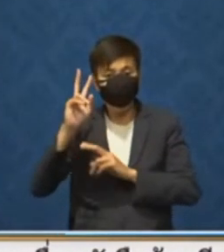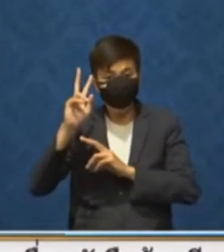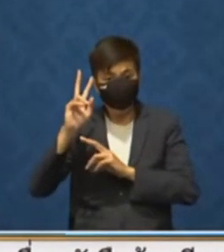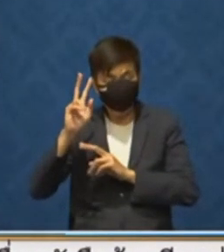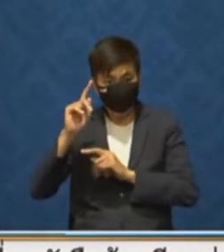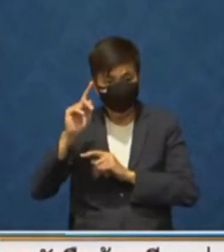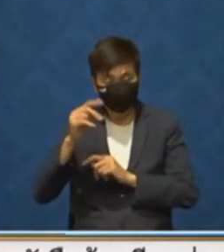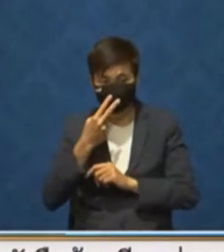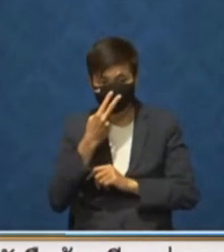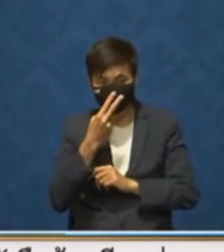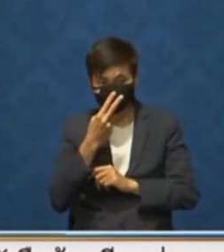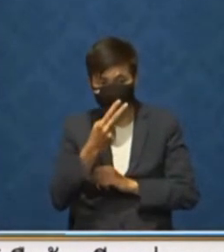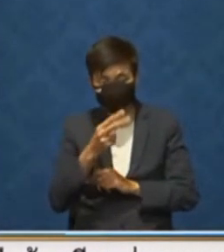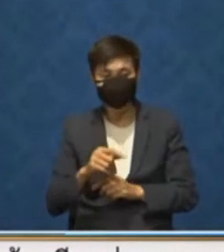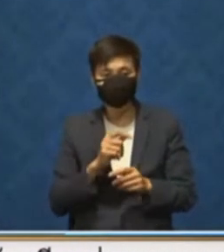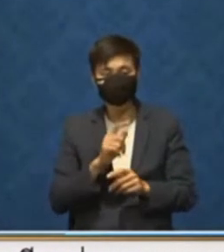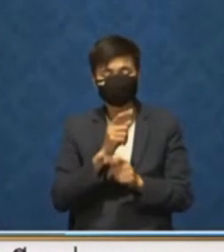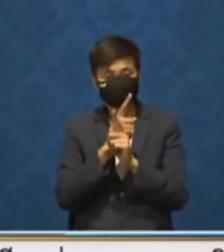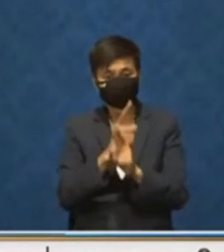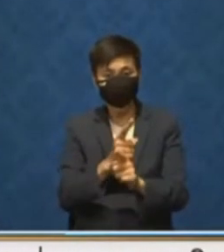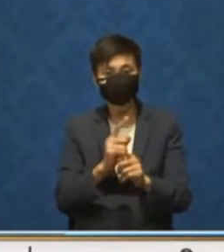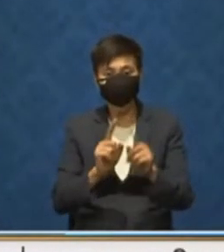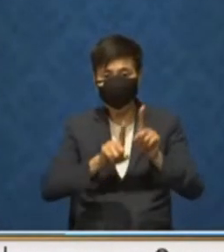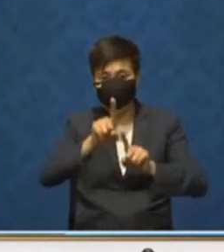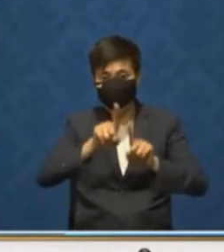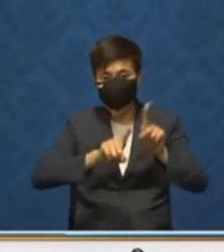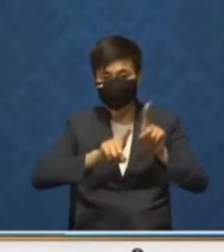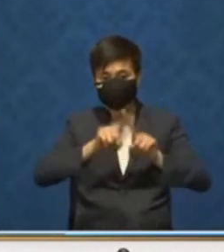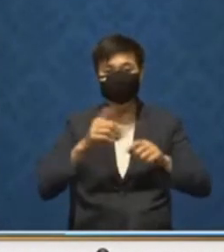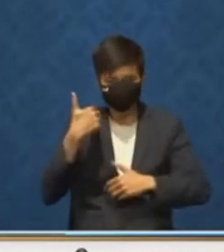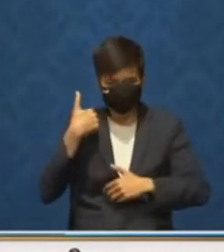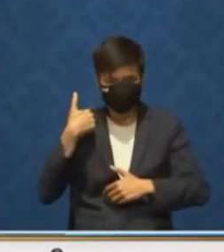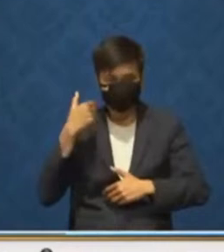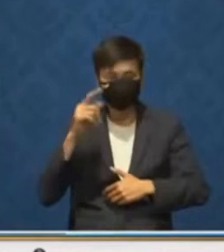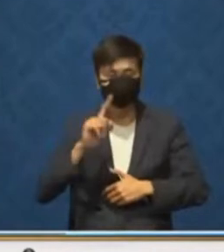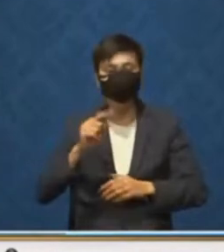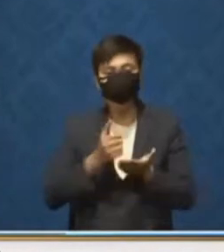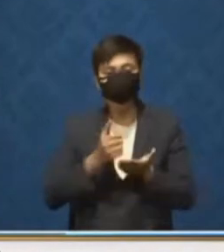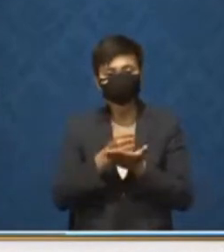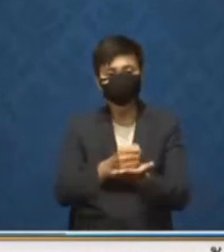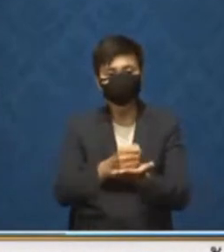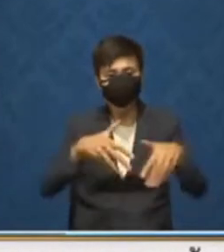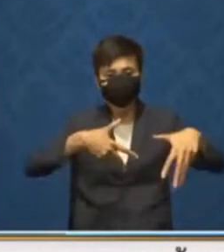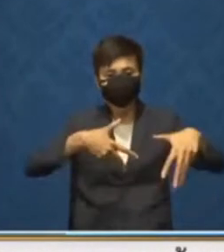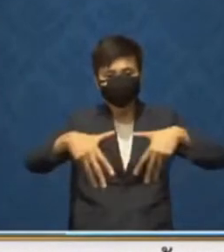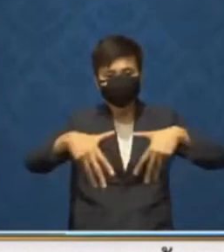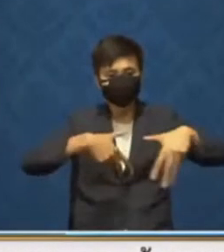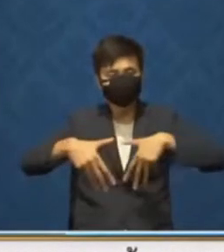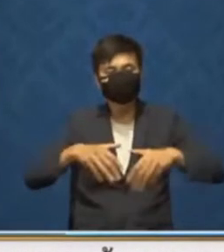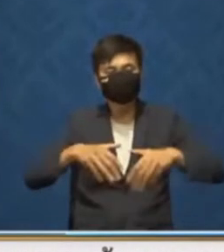รายสัปดาห์และรายเดือนซึ่งทุกข์ในงานได้ระดมสรรพกำลังช่วยเหลือประชาชนในช่วงแล้งอย่างทันสถานการณ์มีประสิทธิภาพ